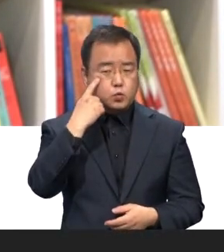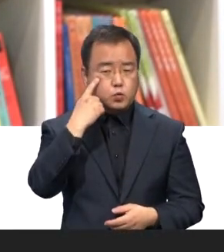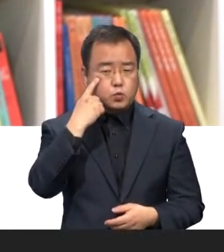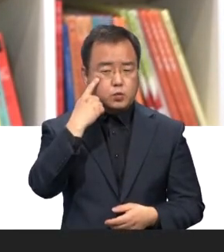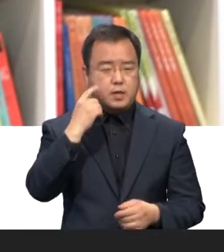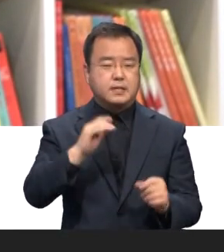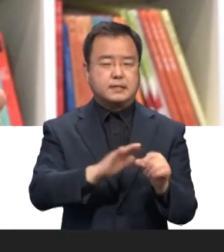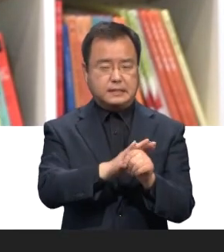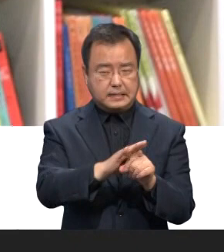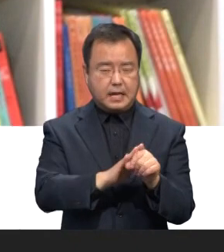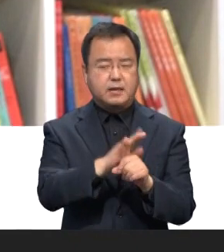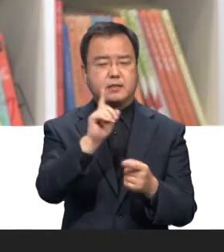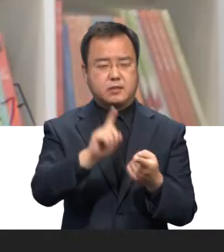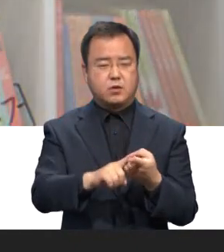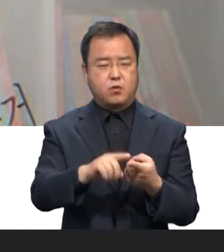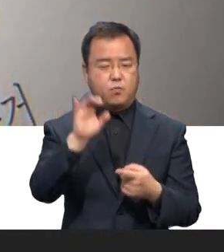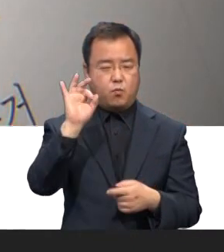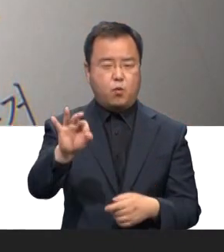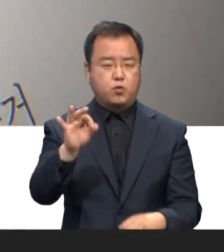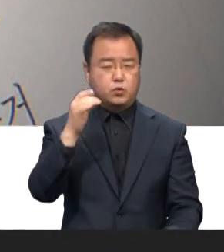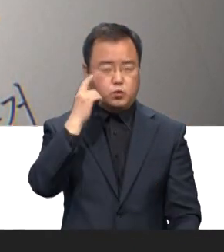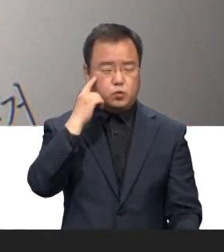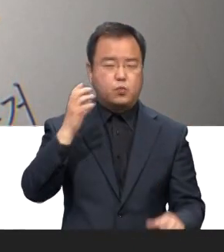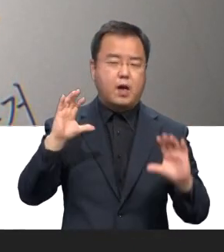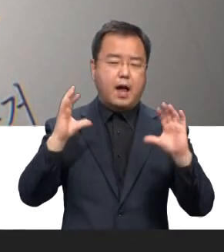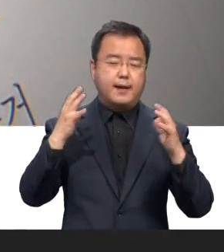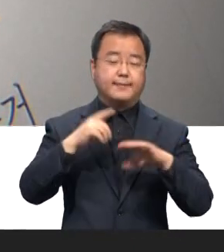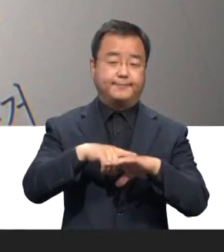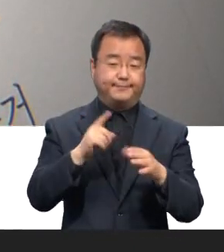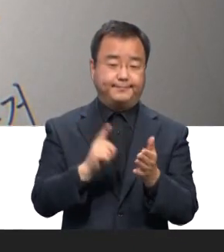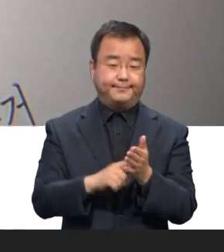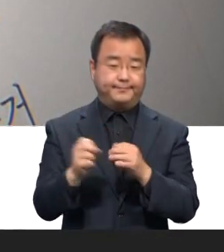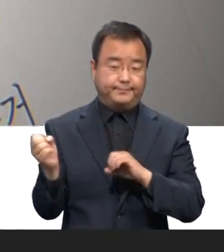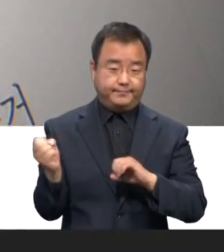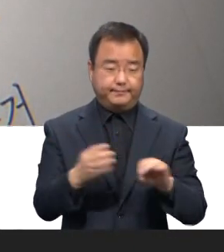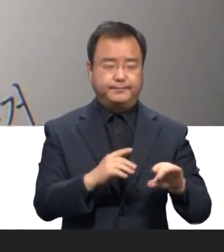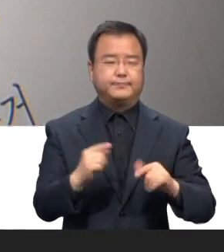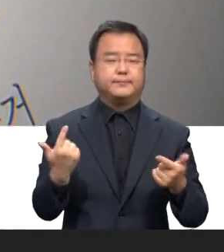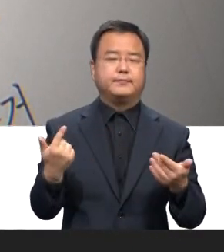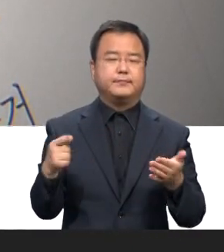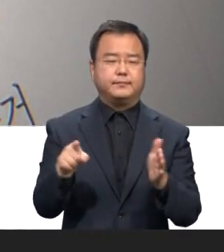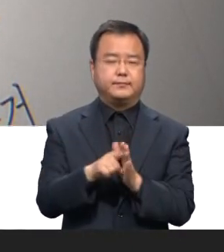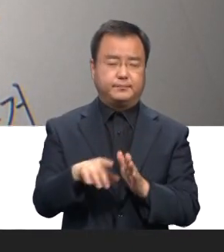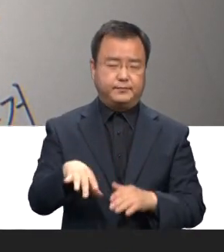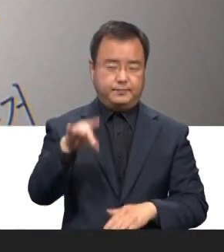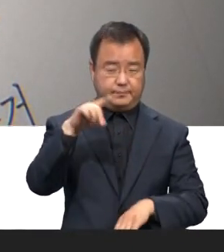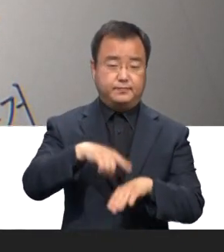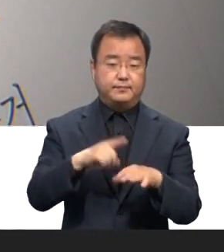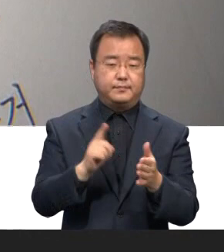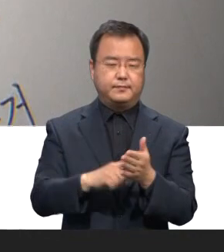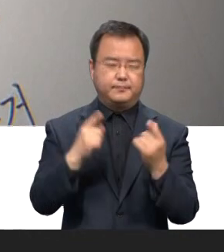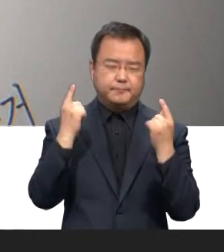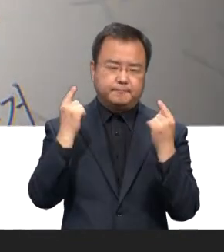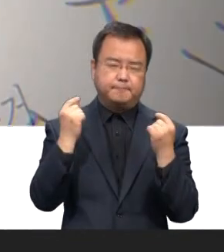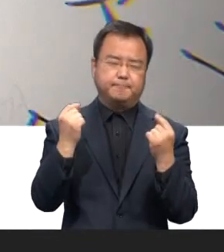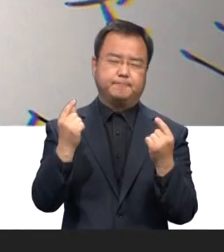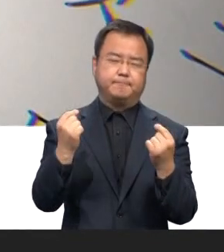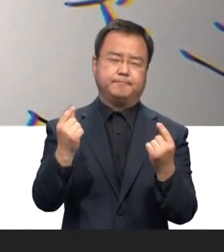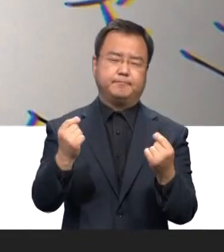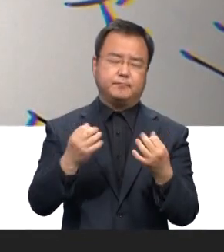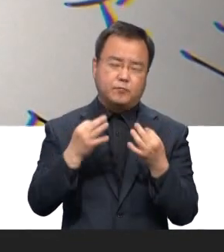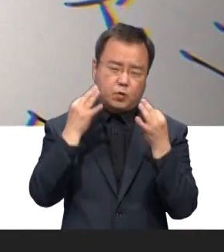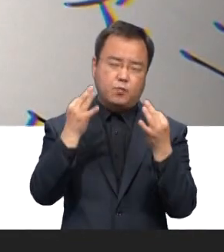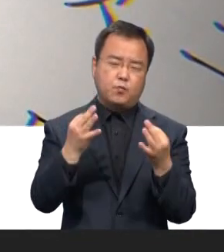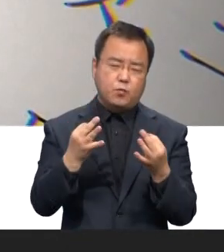사랑을 사랑으로 볼 줄 아는 눈, 동심을 놓치지 않으려고, 첫마음을 잃지 않으려고 끊임없이